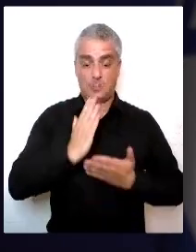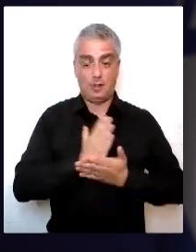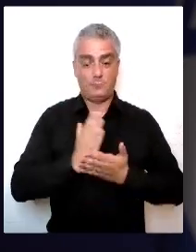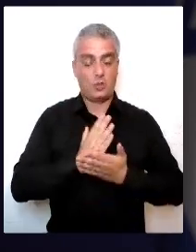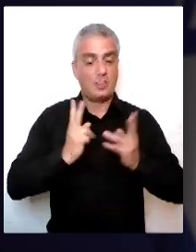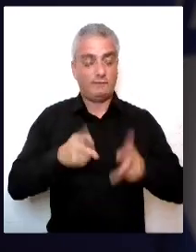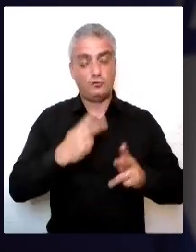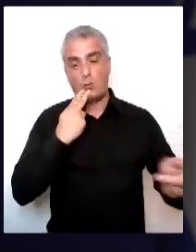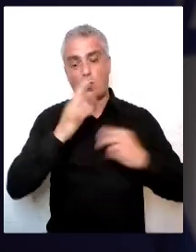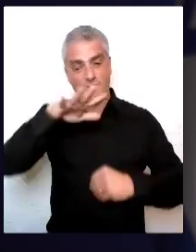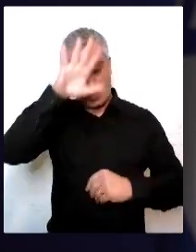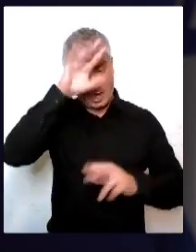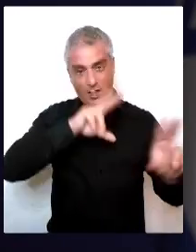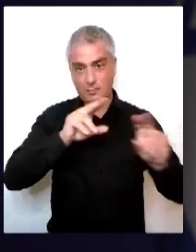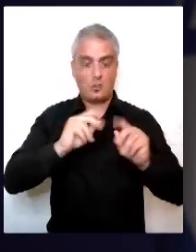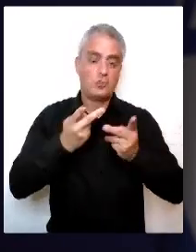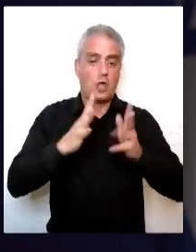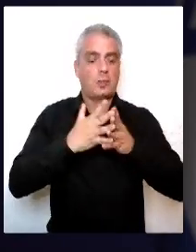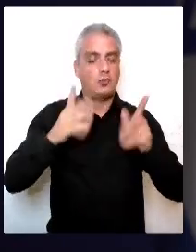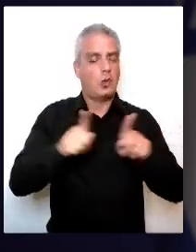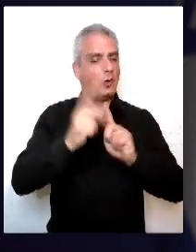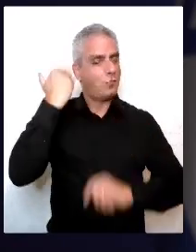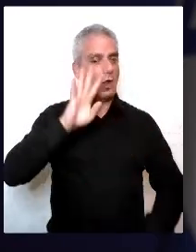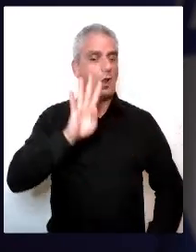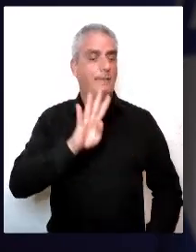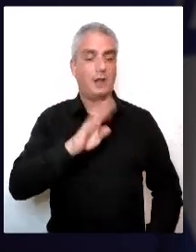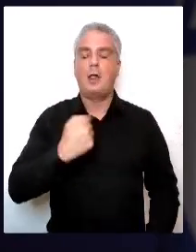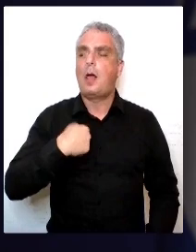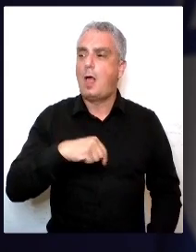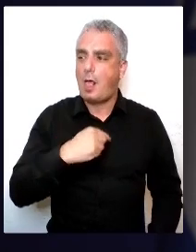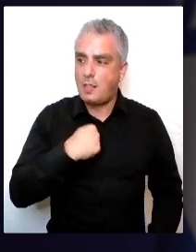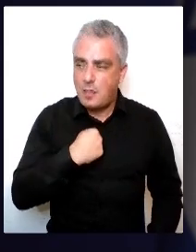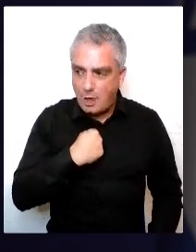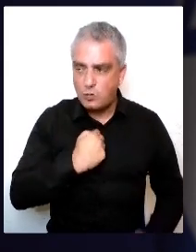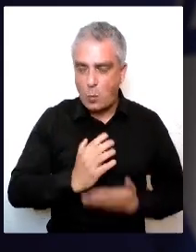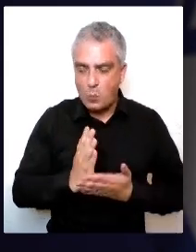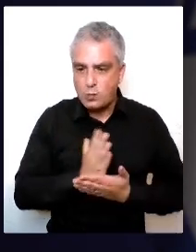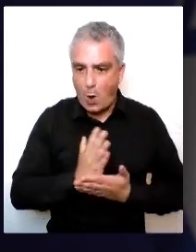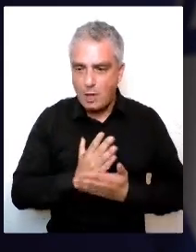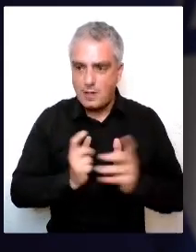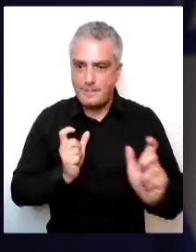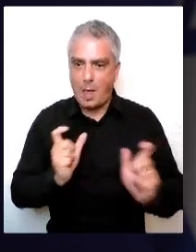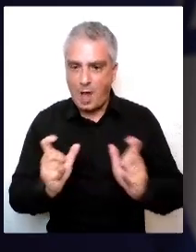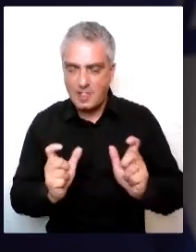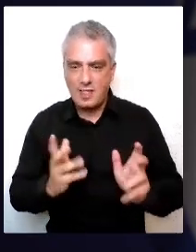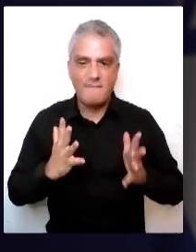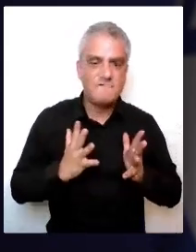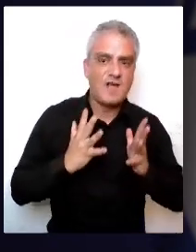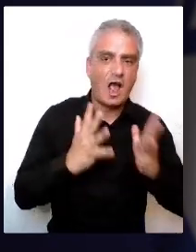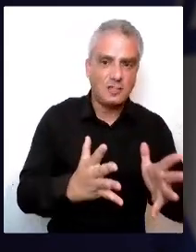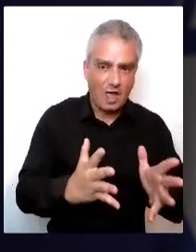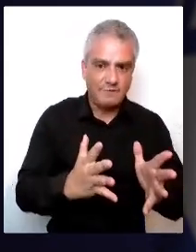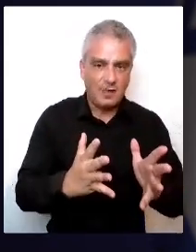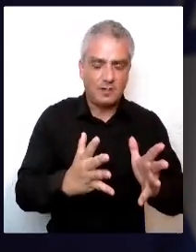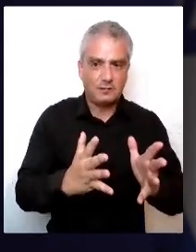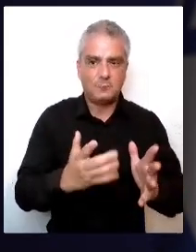של תגובה אירנית דומה ואף גדולה מזו שהייתה באפריל אנחנו ארוכים בהגנה ובהתקפה אנחנו